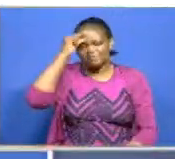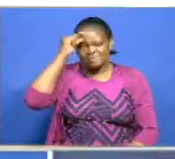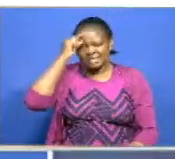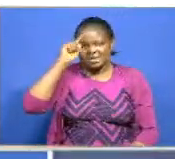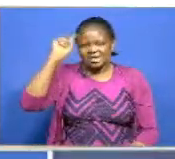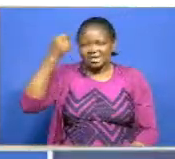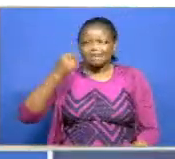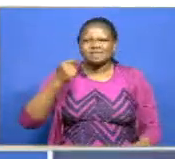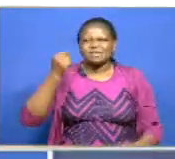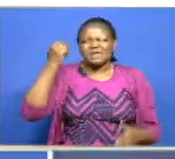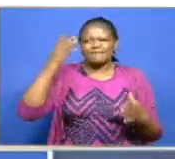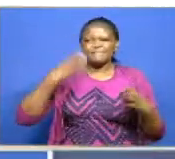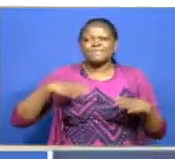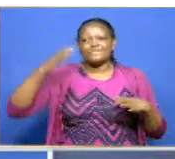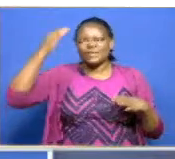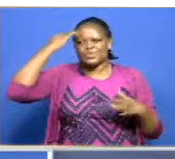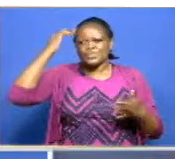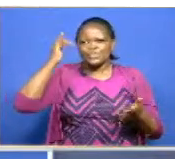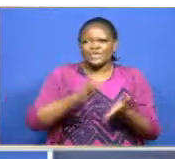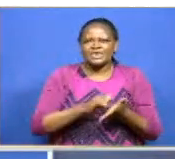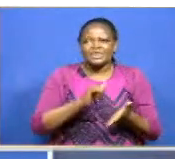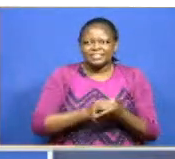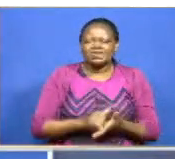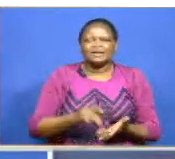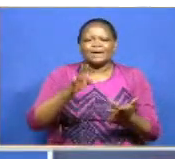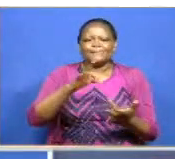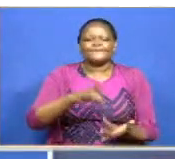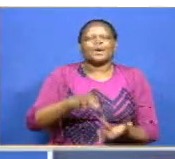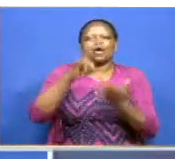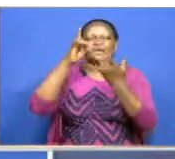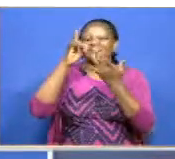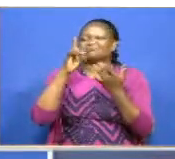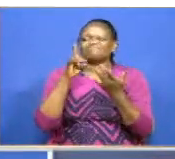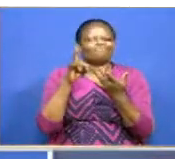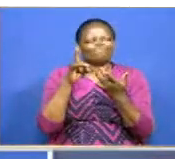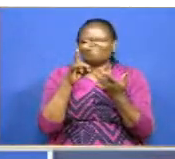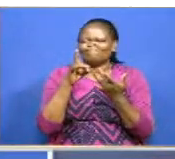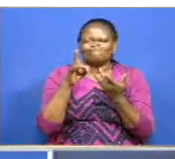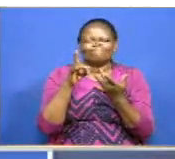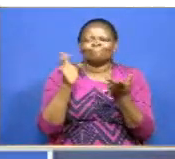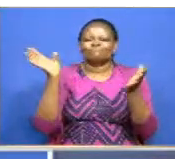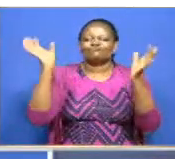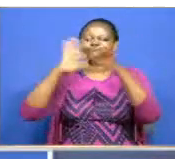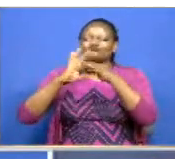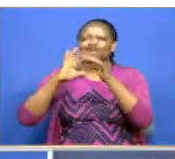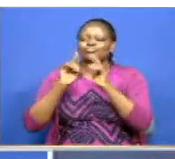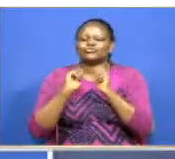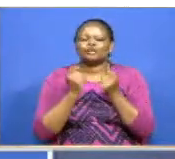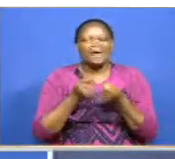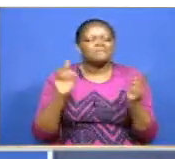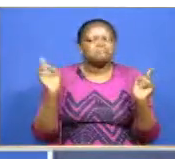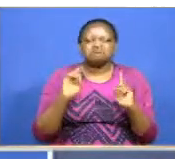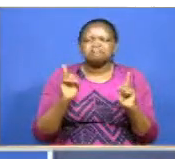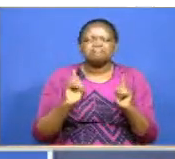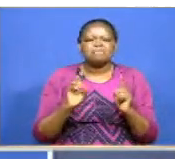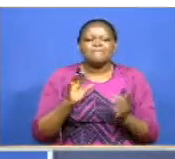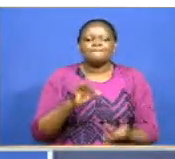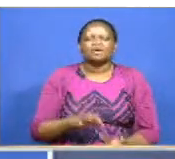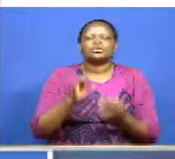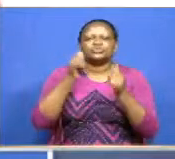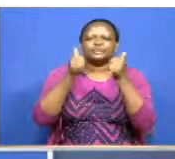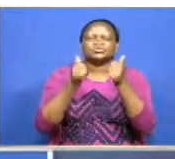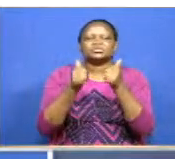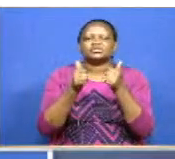Wakenya wanajua ya kwamba priority sio mambo ya kuunganisha makabila. Priority saa hizi